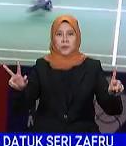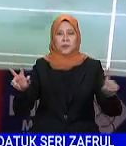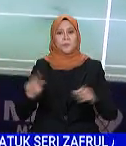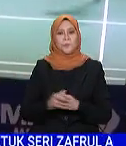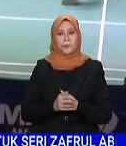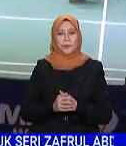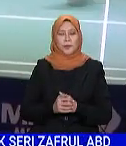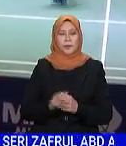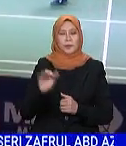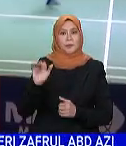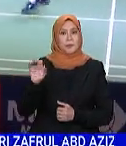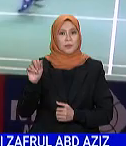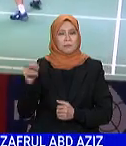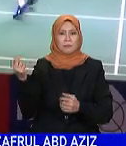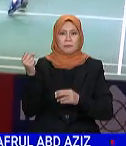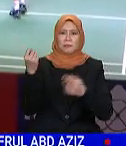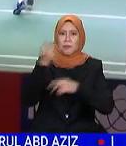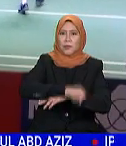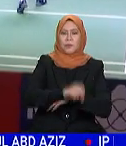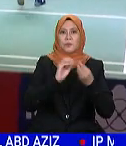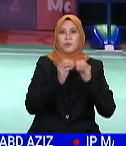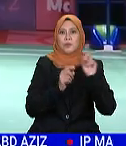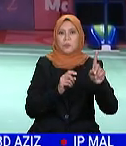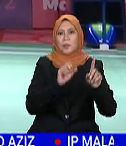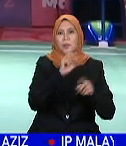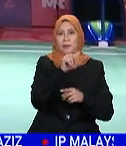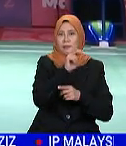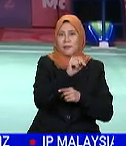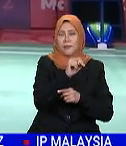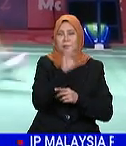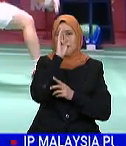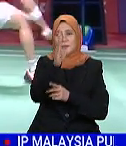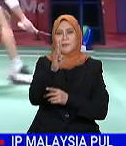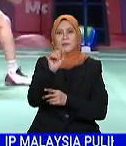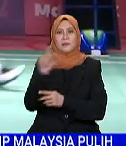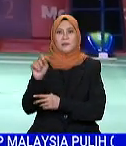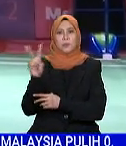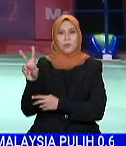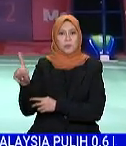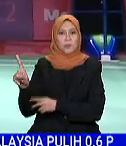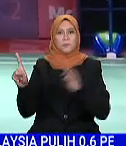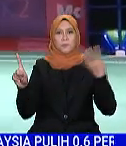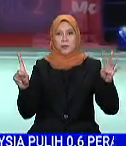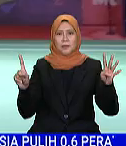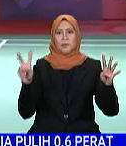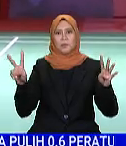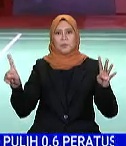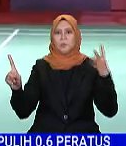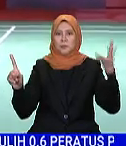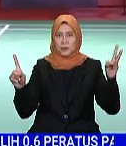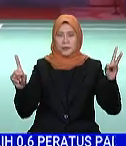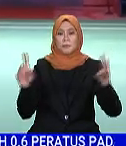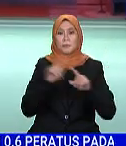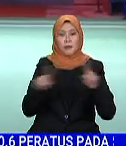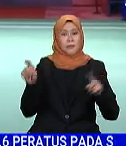itu, Yusin Iyi menewaskan pasangan nombor satu negara Aaron Wuik straight set 21-14, 21-17.